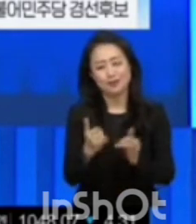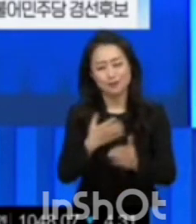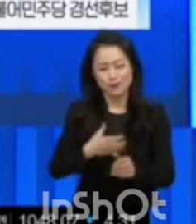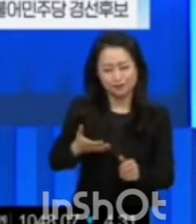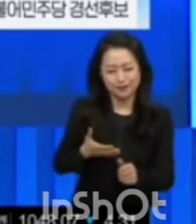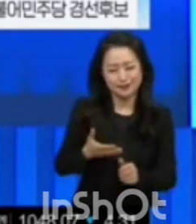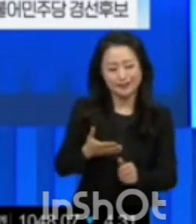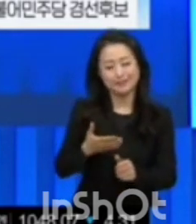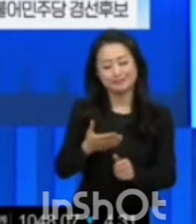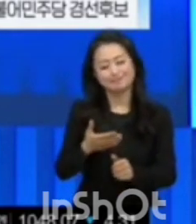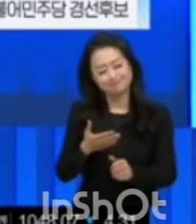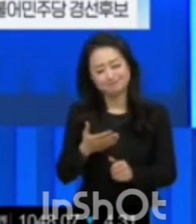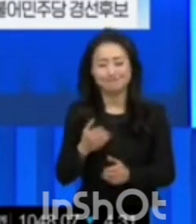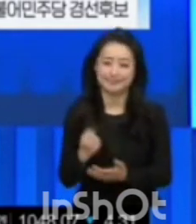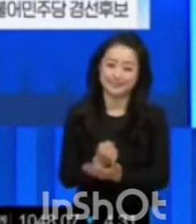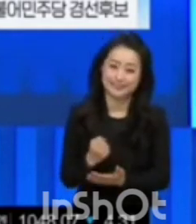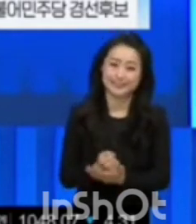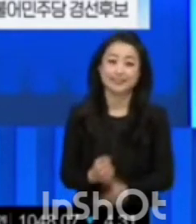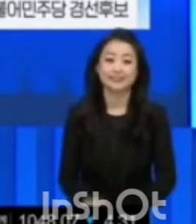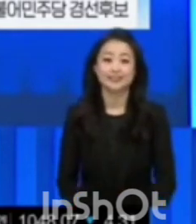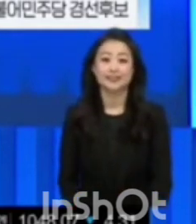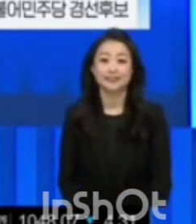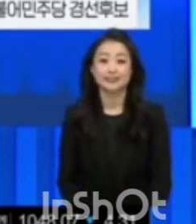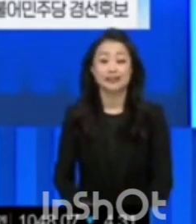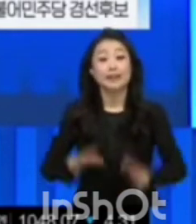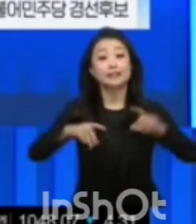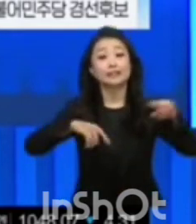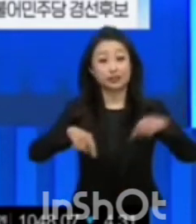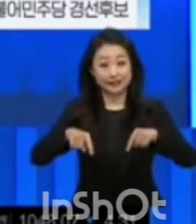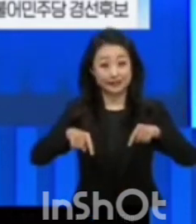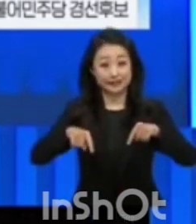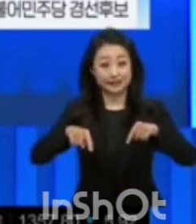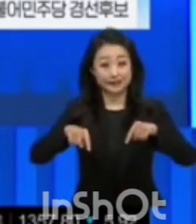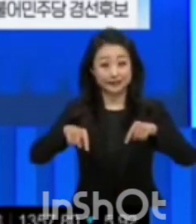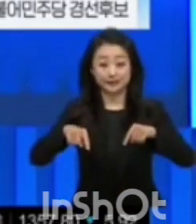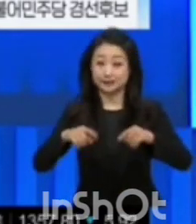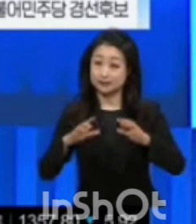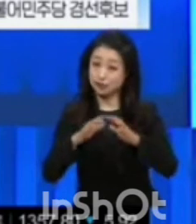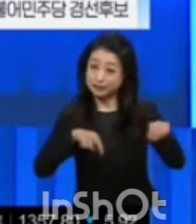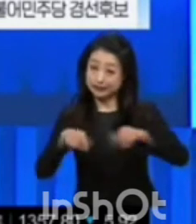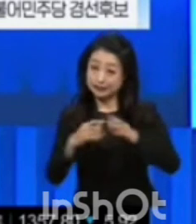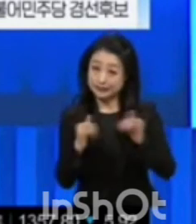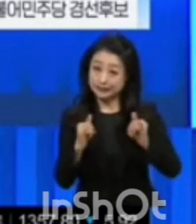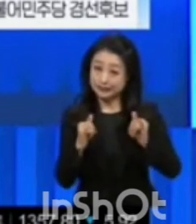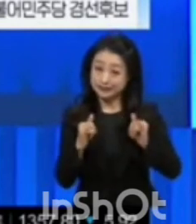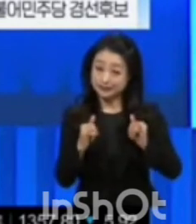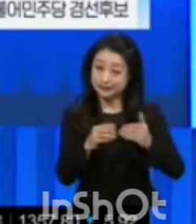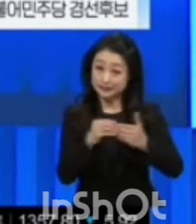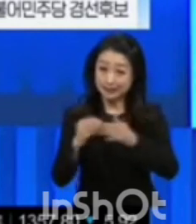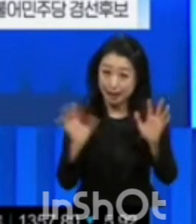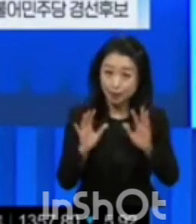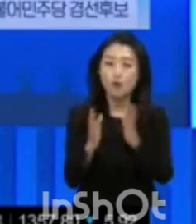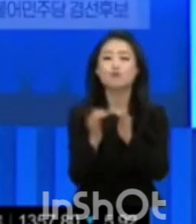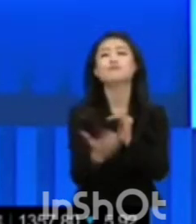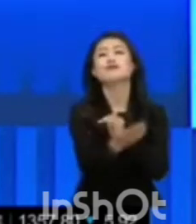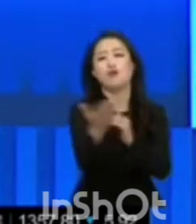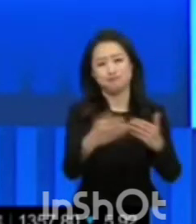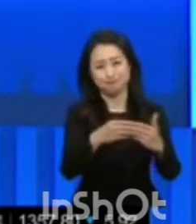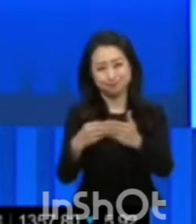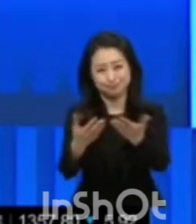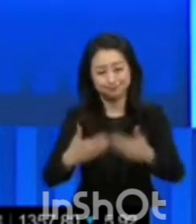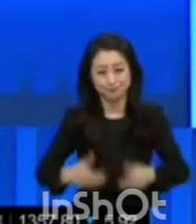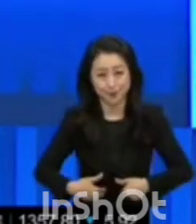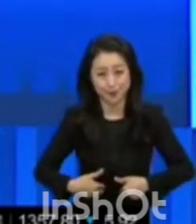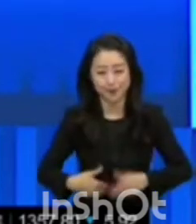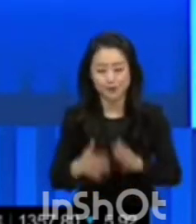걱정을 끼치고 있는 것 같습니다. 저는 정치는 정치인이 하는 것 같지만 국민이 한다고 확신하는 사람입니다. 우리